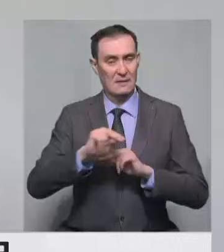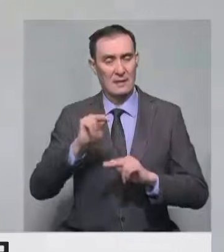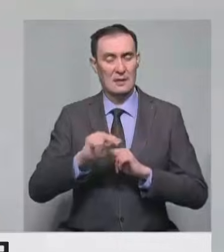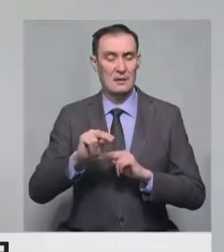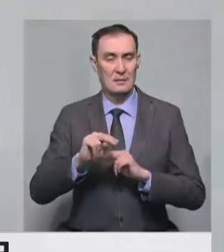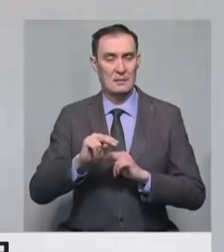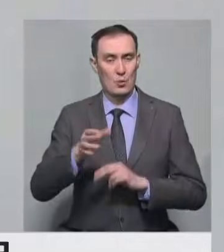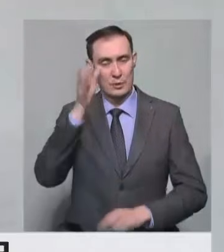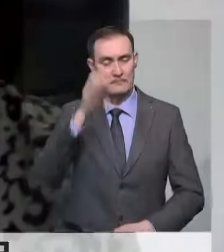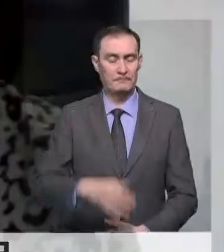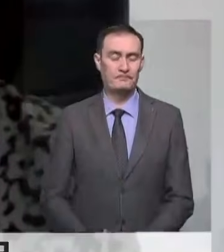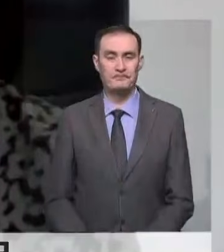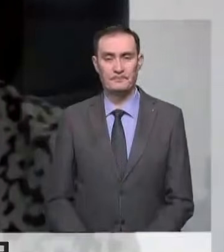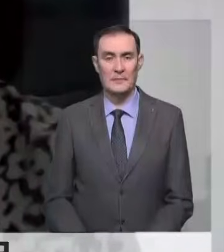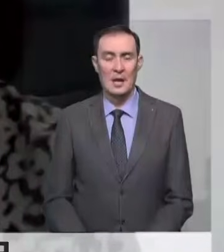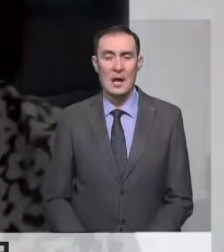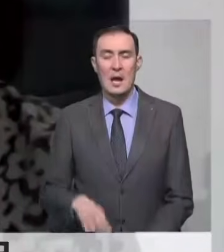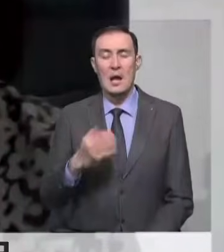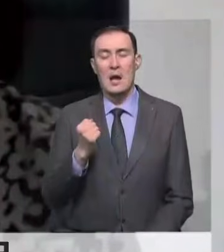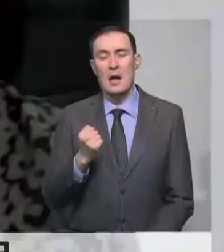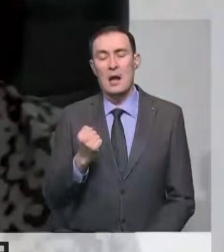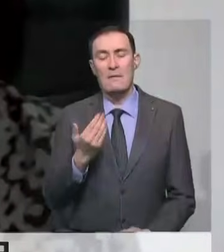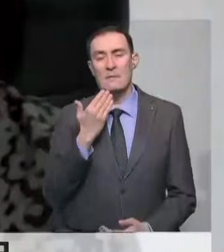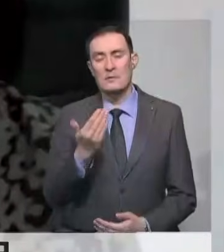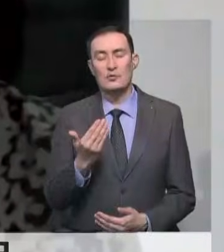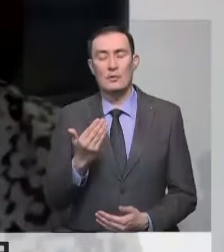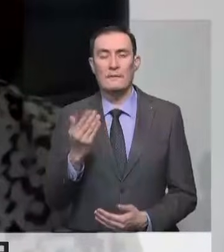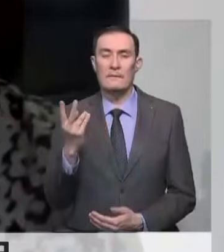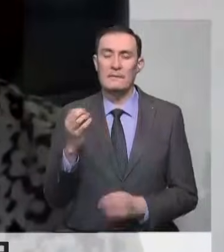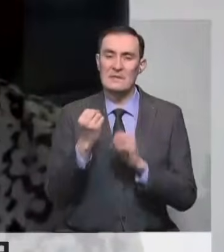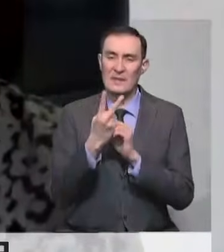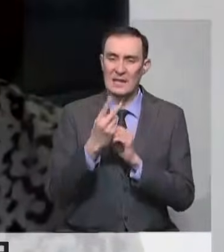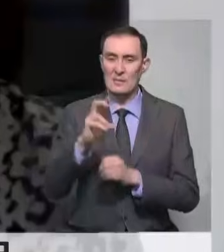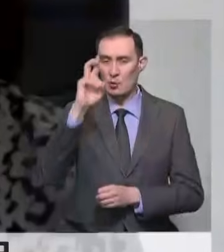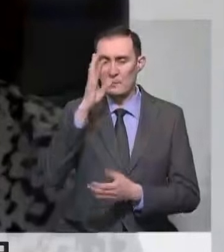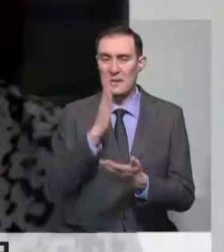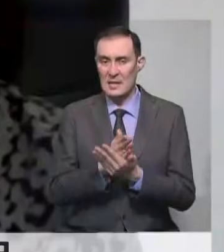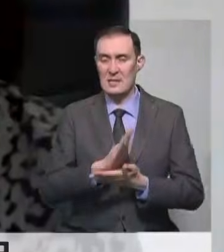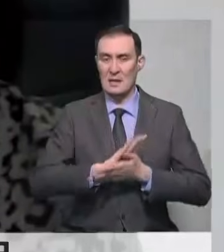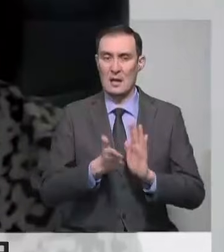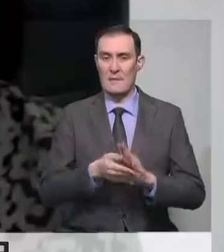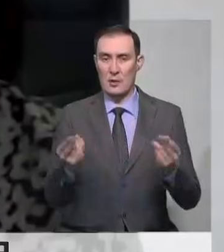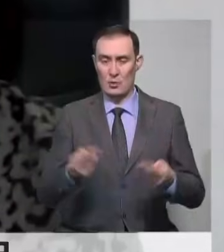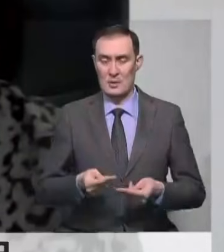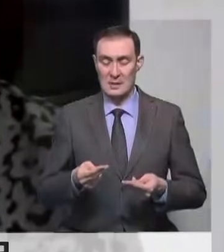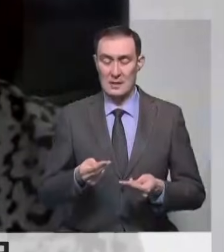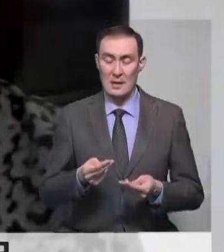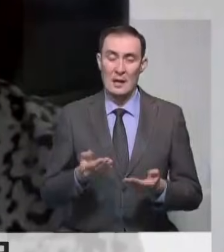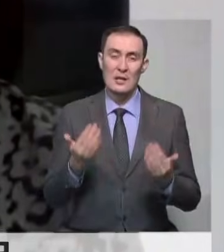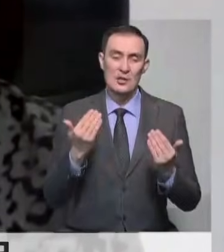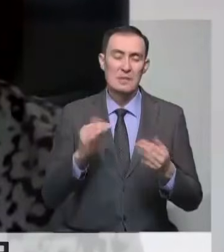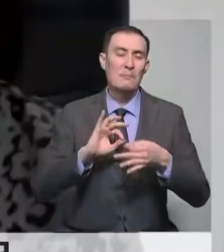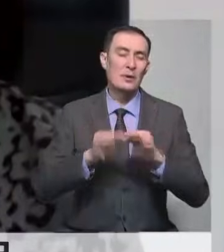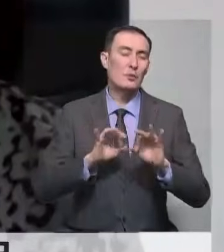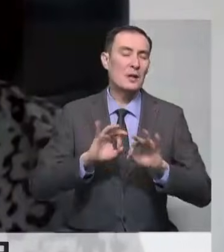арене. Спасибо. А вот мы уже назвали, что с 12 странами есть определенные договоренности в этой сфере. Давайте